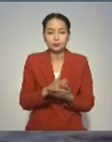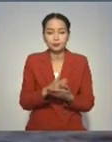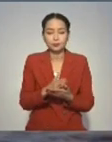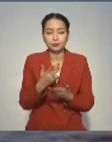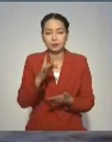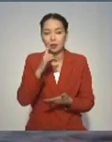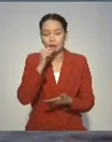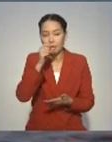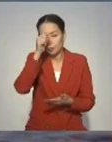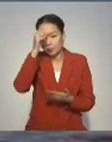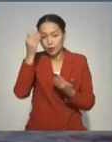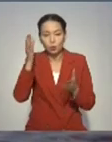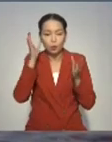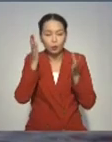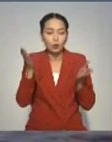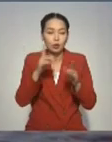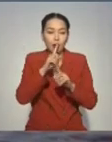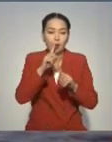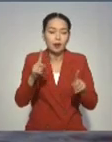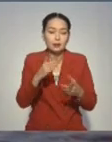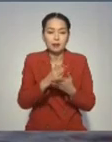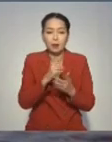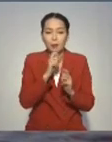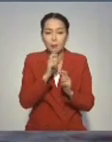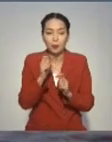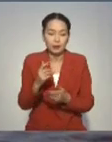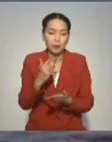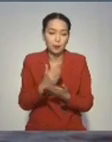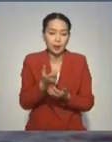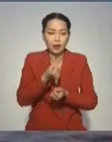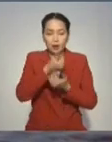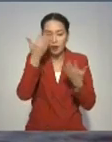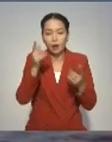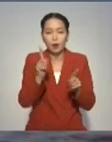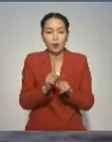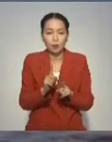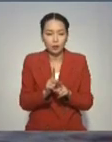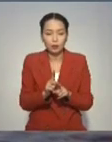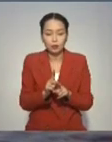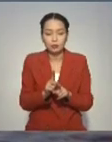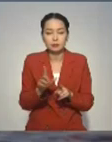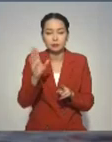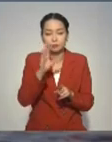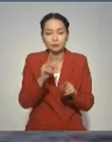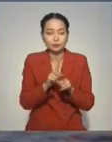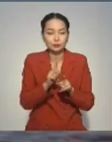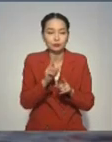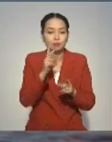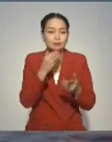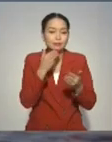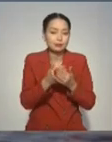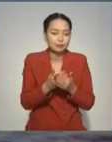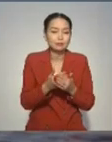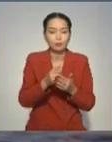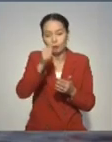Рамазан Алланың мұсылмандарға берген ерекше сыйы. Қасиетті айда молынан сауапқа кенеліп, жаратқанға жақындағысы келетіндер үшін